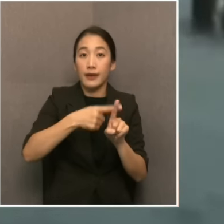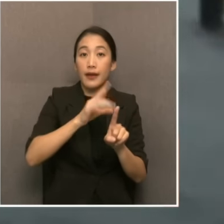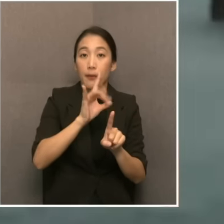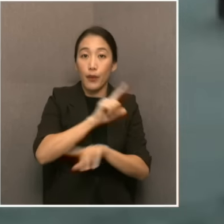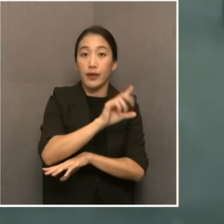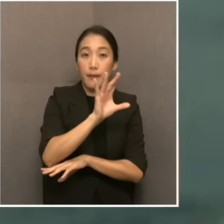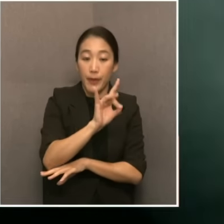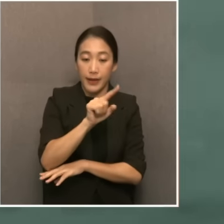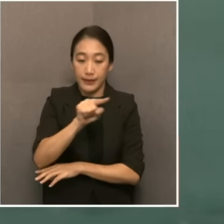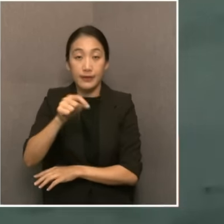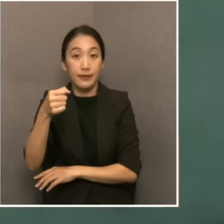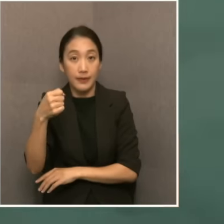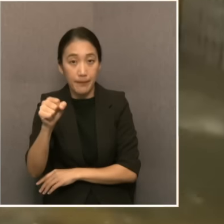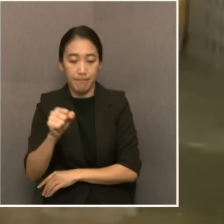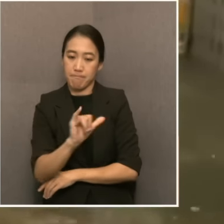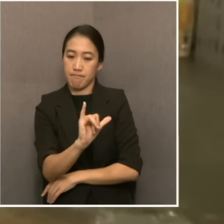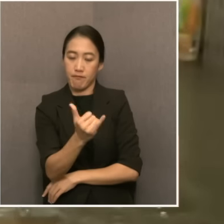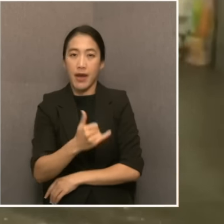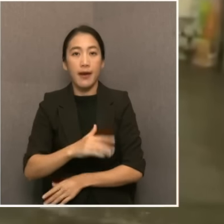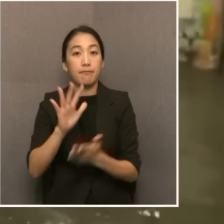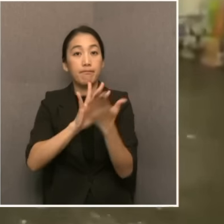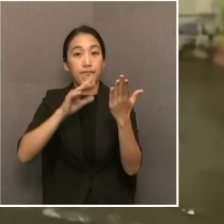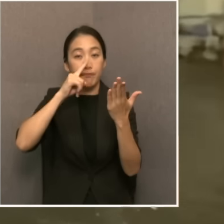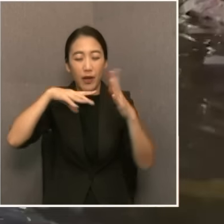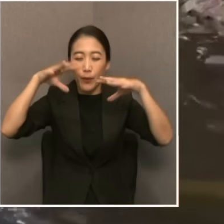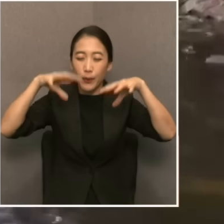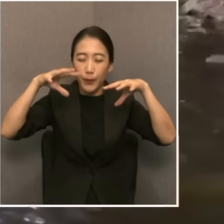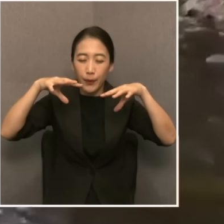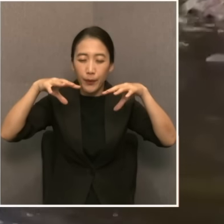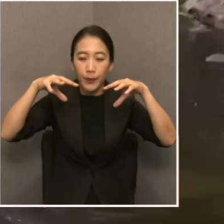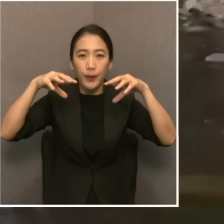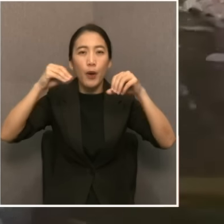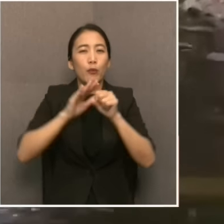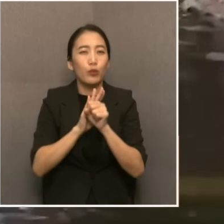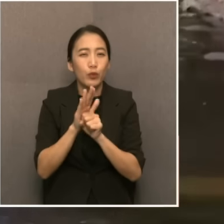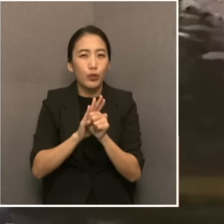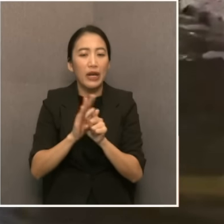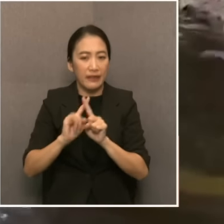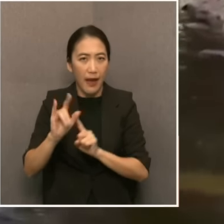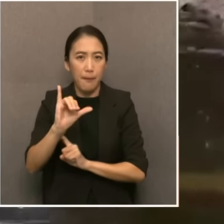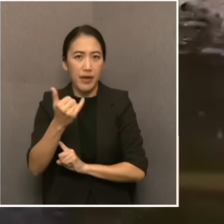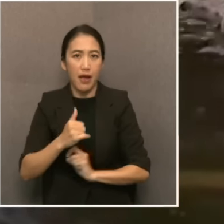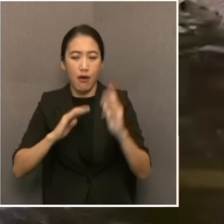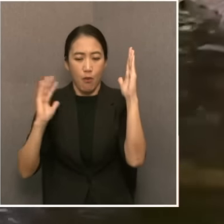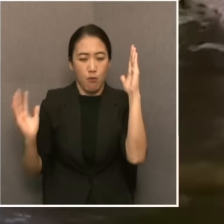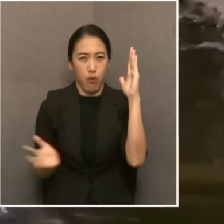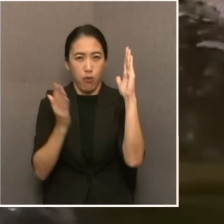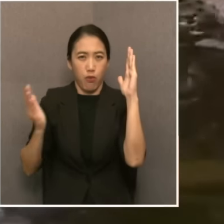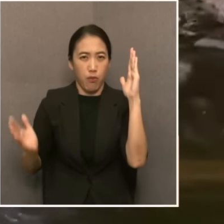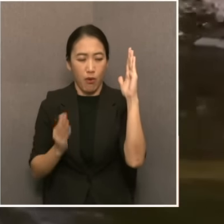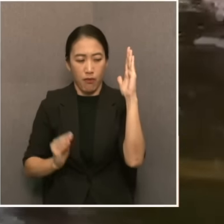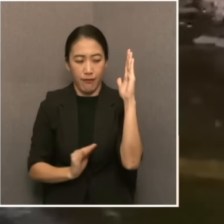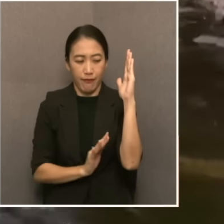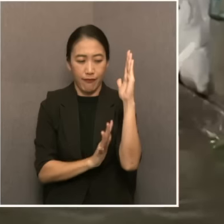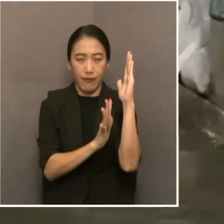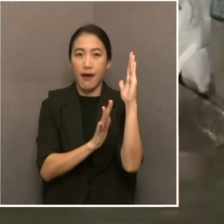ยอาจจะมีฝนน้อยลงบ้างแต่ก็มีตกบางแห่งในด้านที่รับมรสุมค่ะเนื่องจากมรสุมมีกำลังที่อ่อนลงส่วน